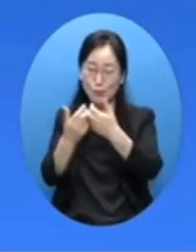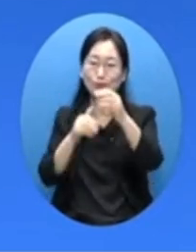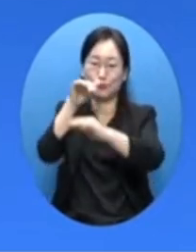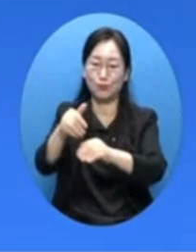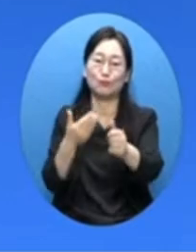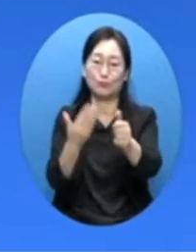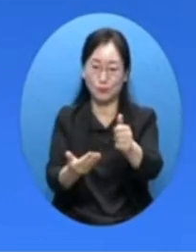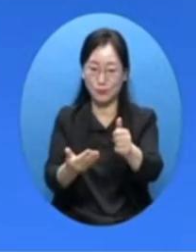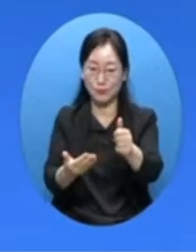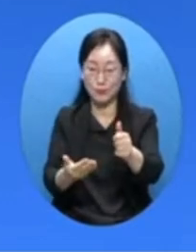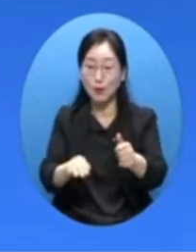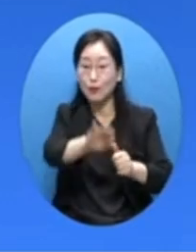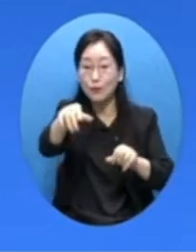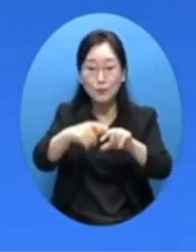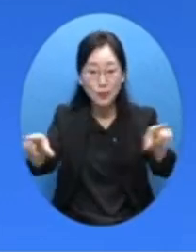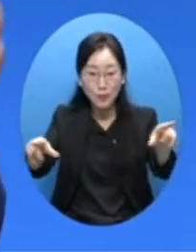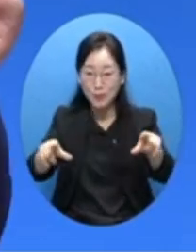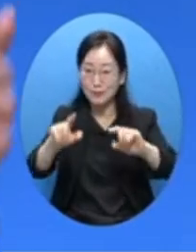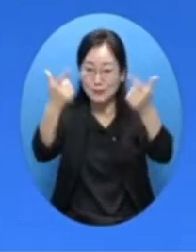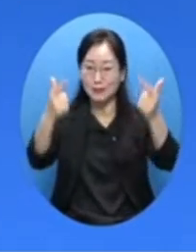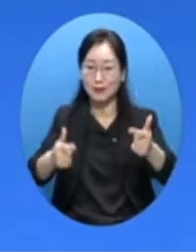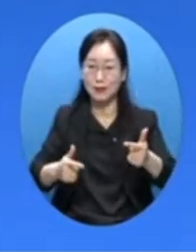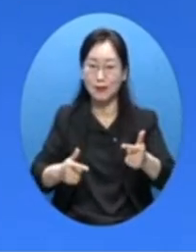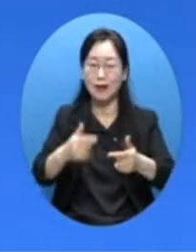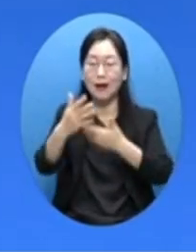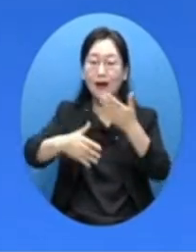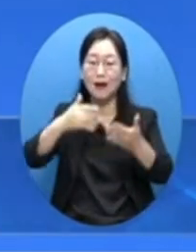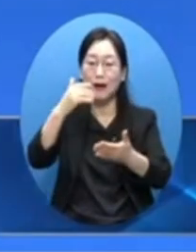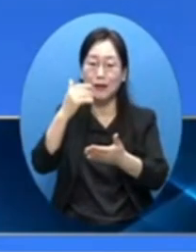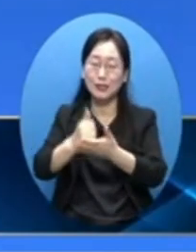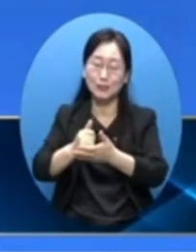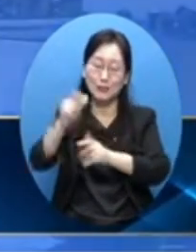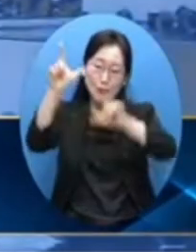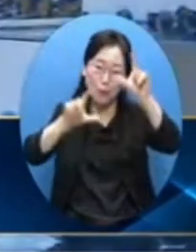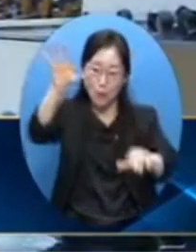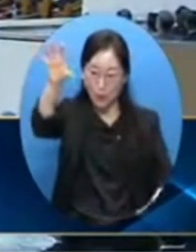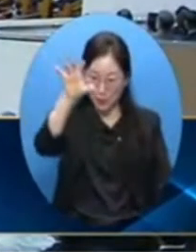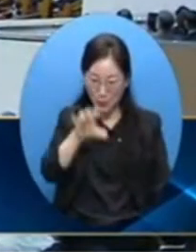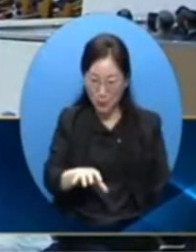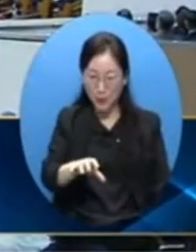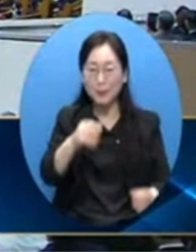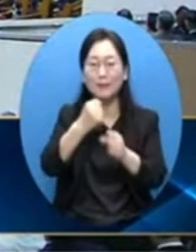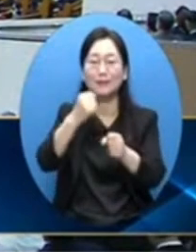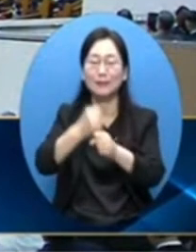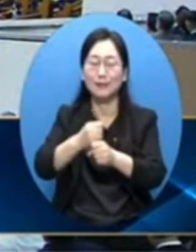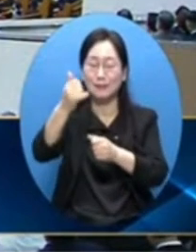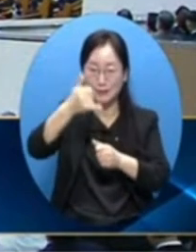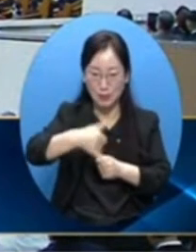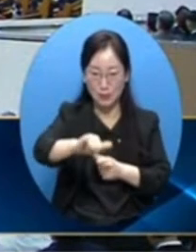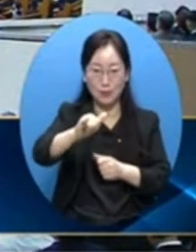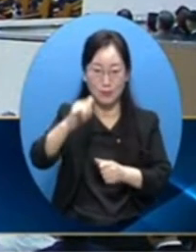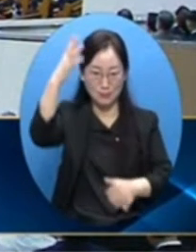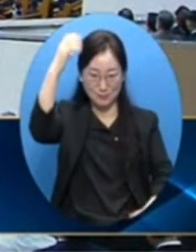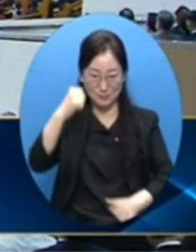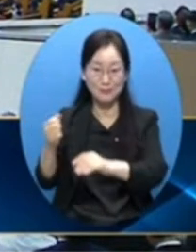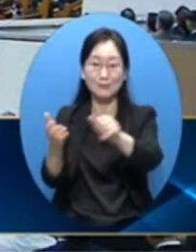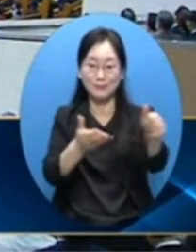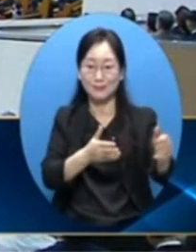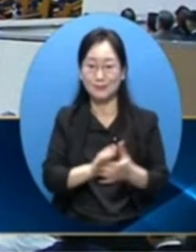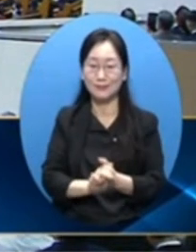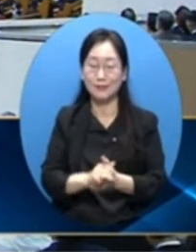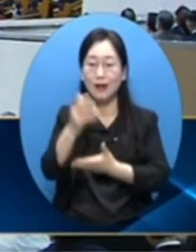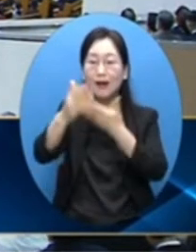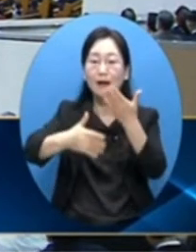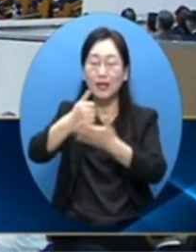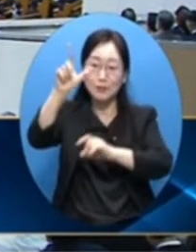우리 보통 사람이 아니라 우리는 무엇보다도 하나님의 형상대로 지음받은 하나님의 자녀들이라는 것을 잊지 말아야 합니다. 우리는